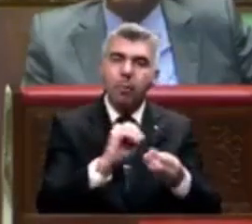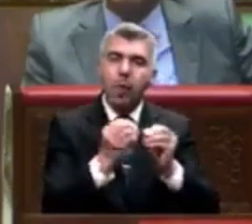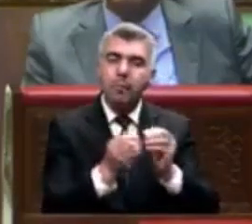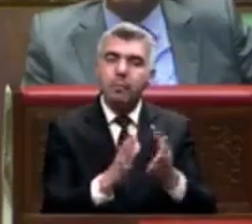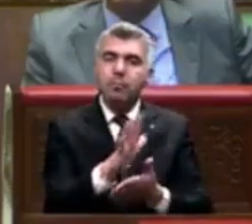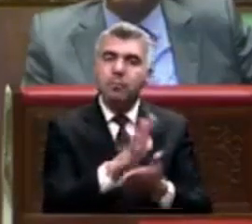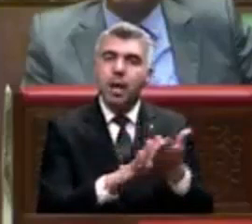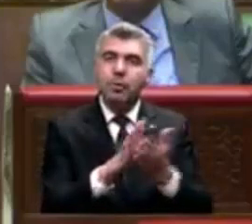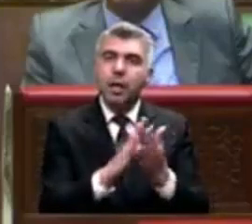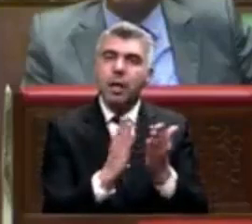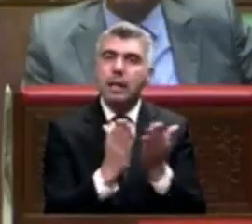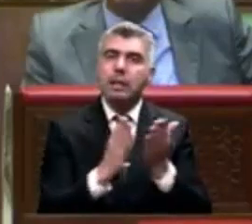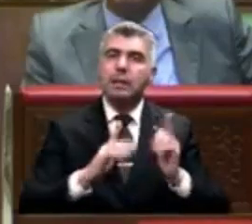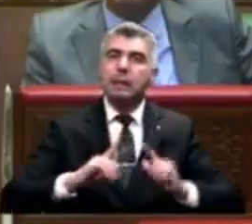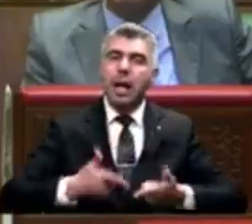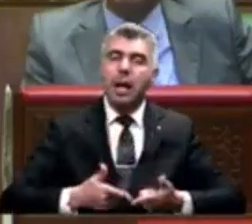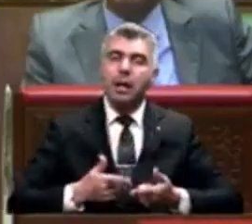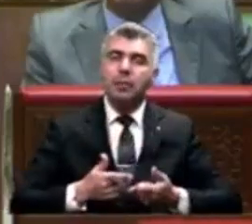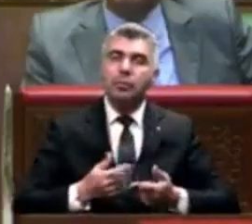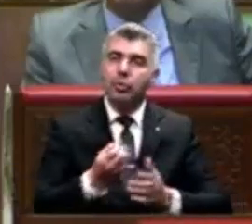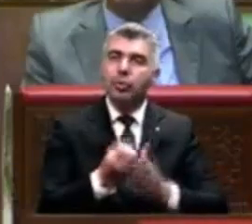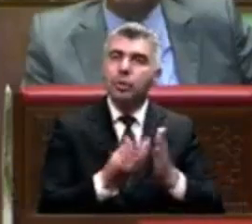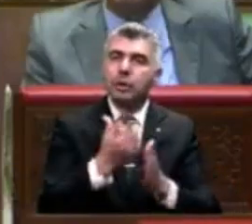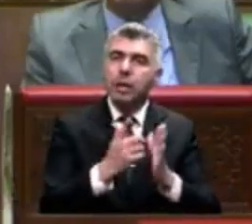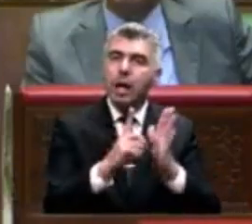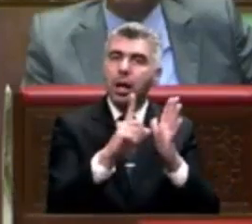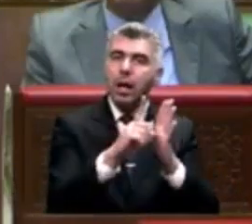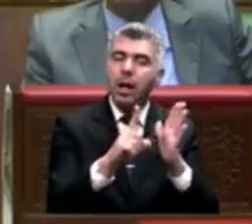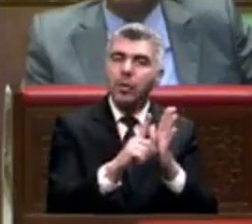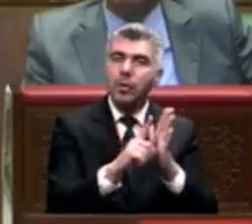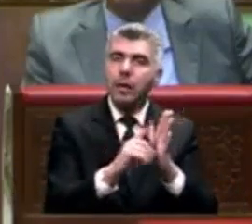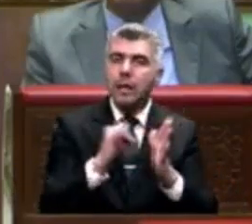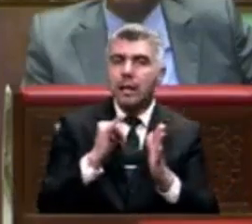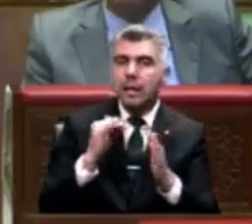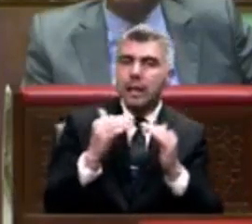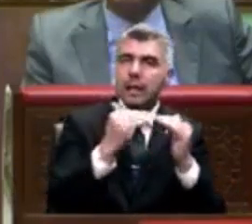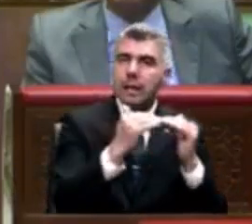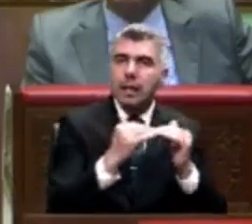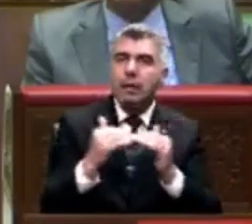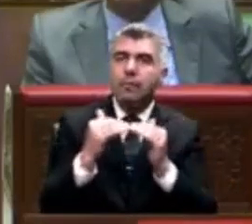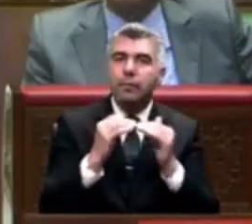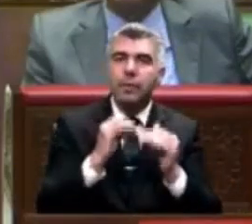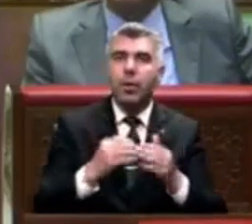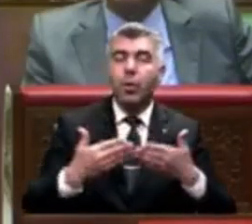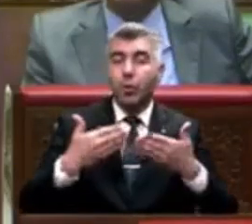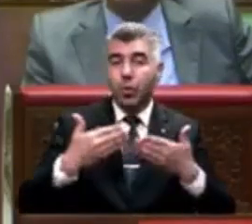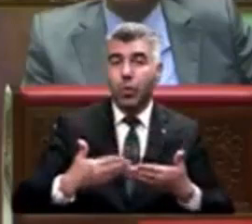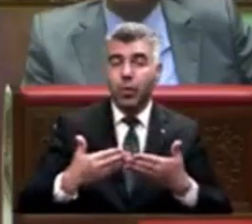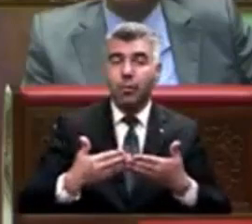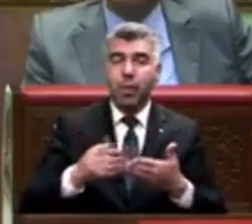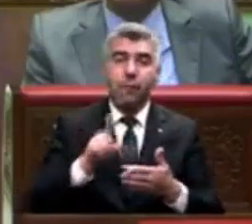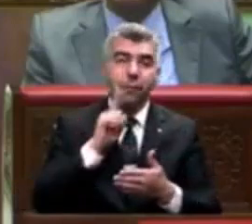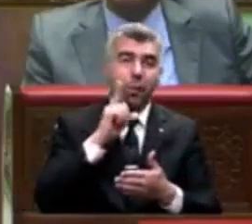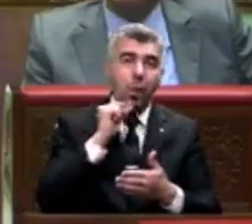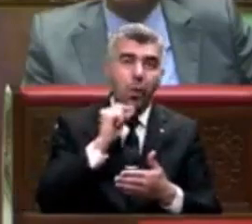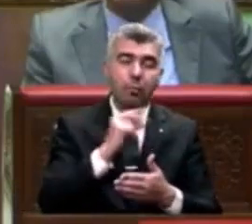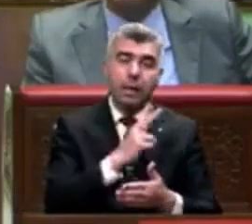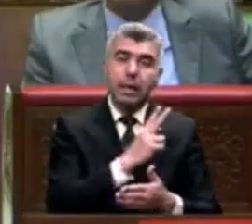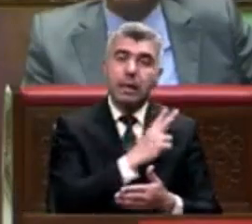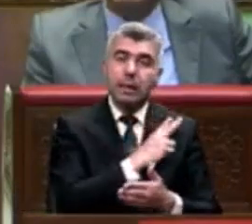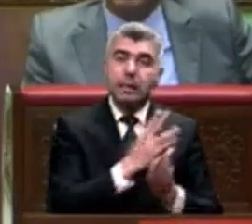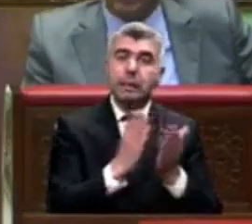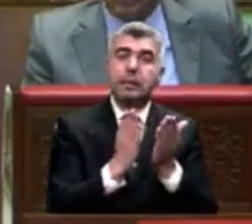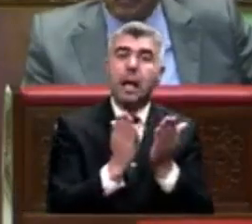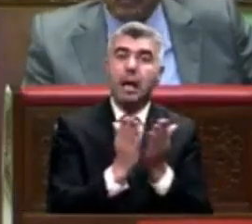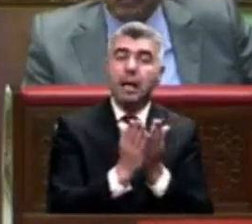التعليمية وبناء نظام أساسي عادل ومنصف اللي غيعطي دفعة للنساء ورجال التعليم. اليوم النساء ورجال كيعانيوا من